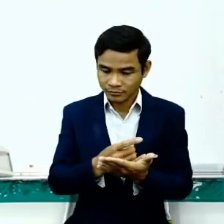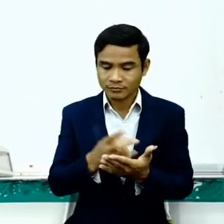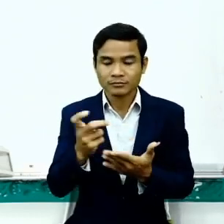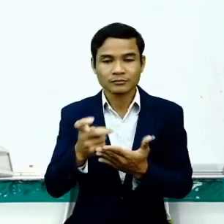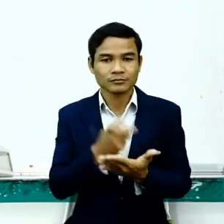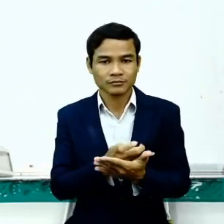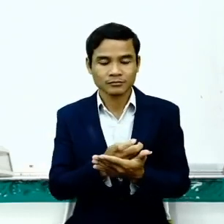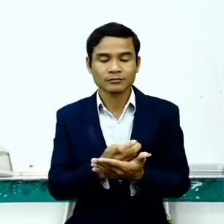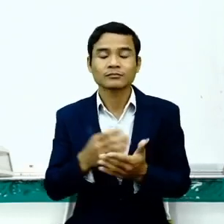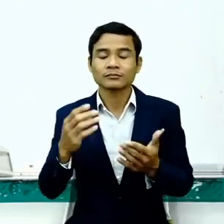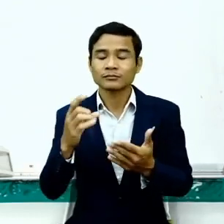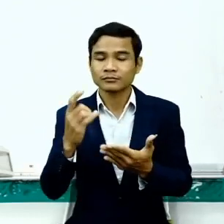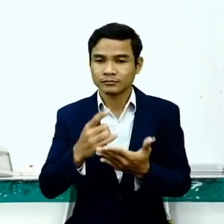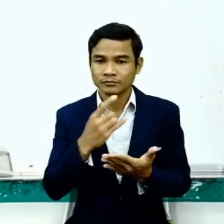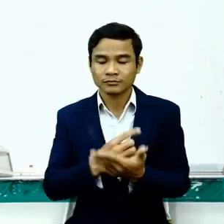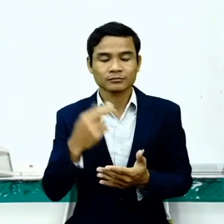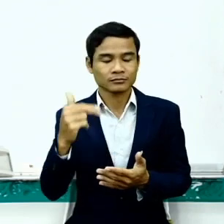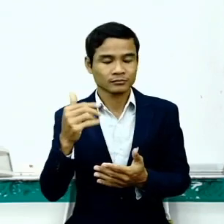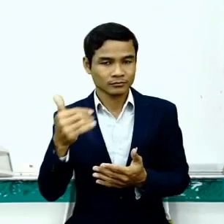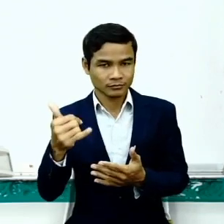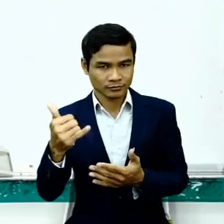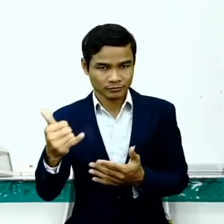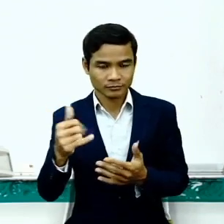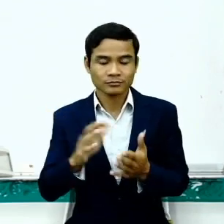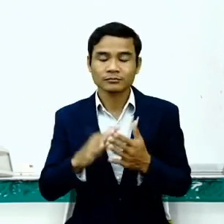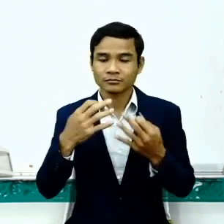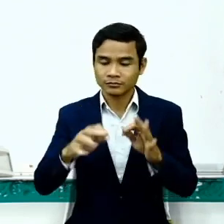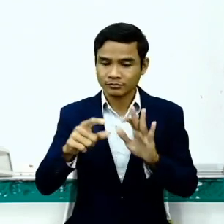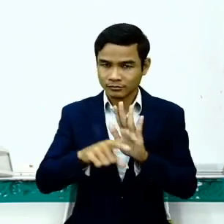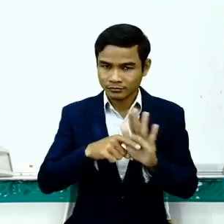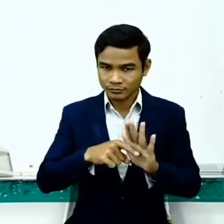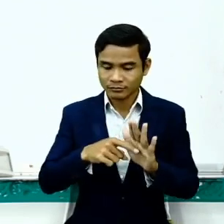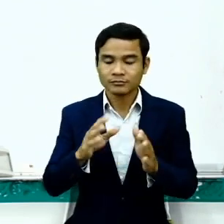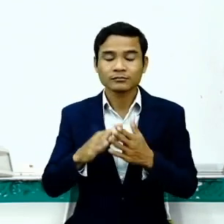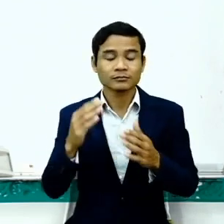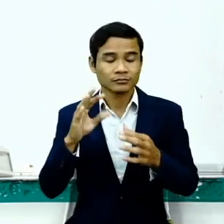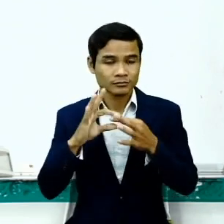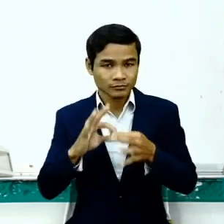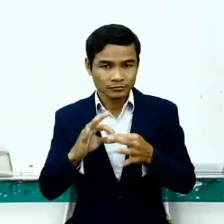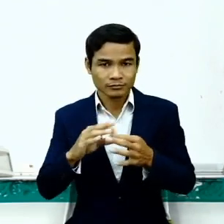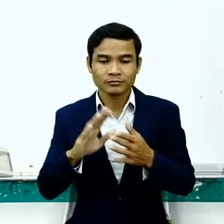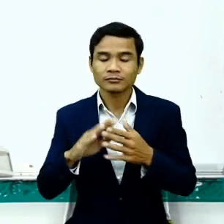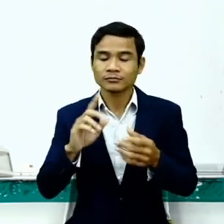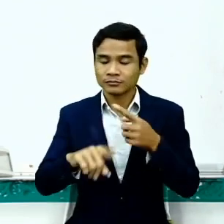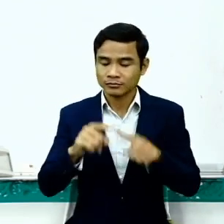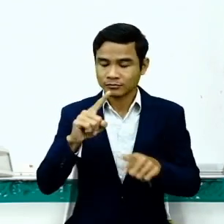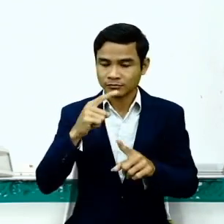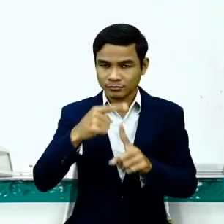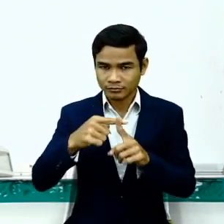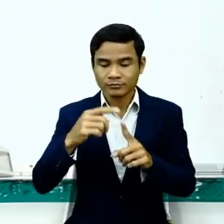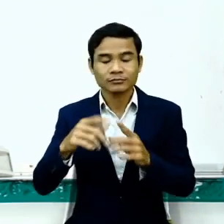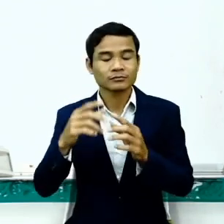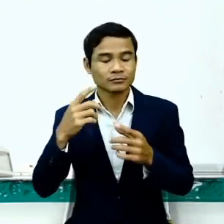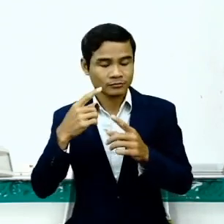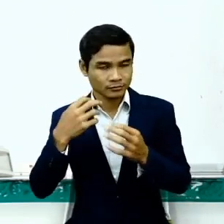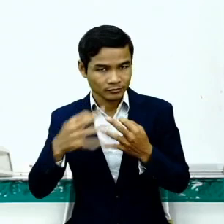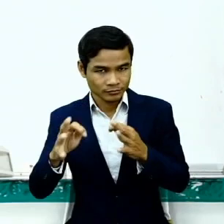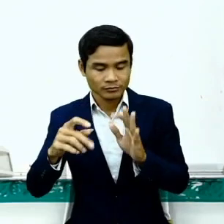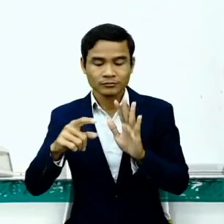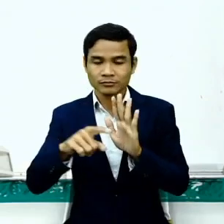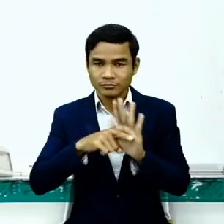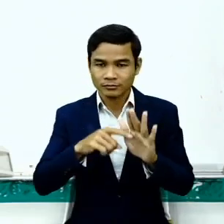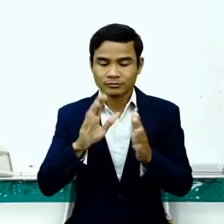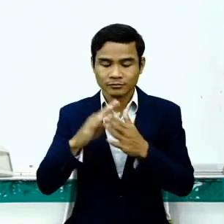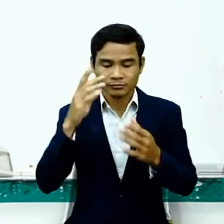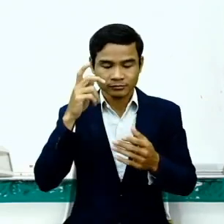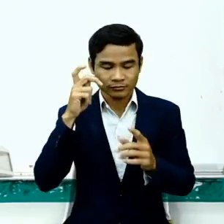mục của chị khẩn hợp chí, mê riêng tìm bằng mối vị thị đó. Chà khẩn xa rớn, tùm nẹ tùm nó ra viên vị thị bốc nâng vị thị đó. Chà mê riêng ní mình cô